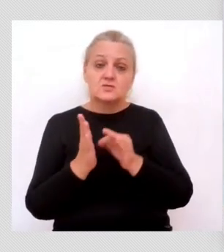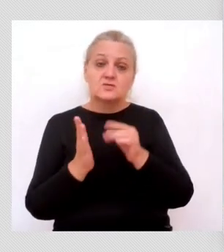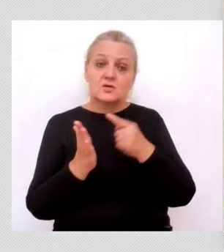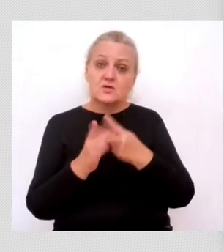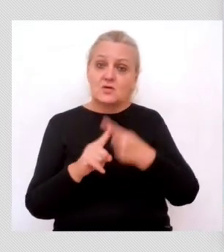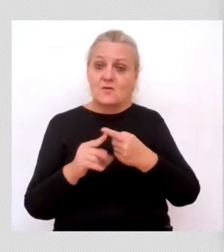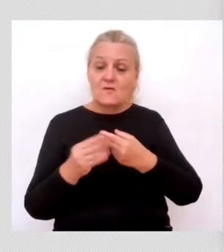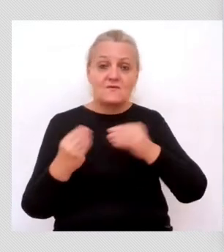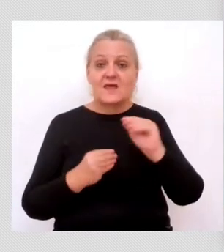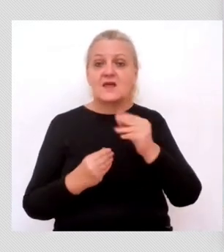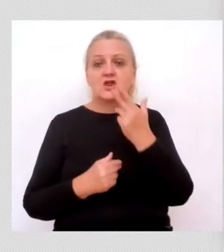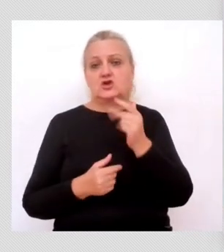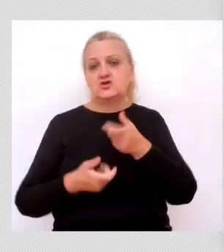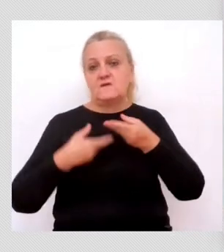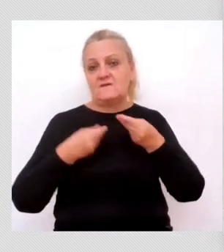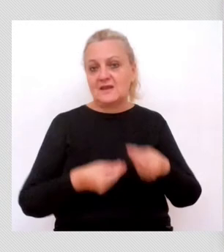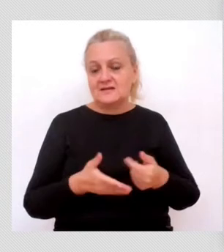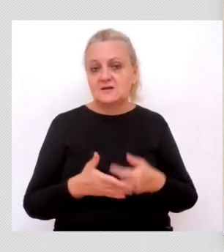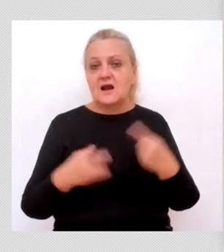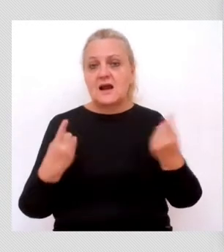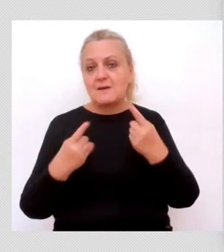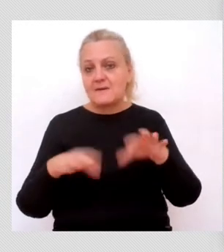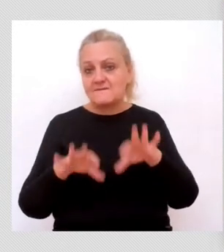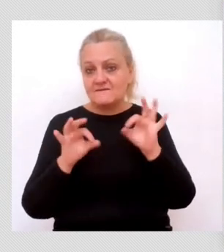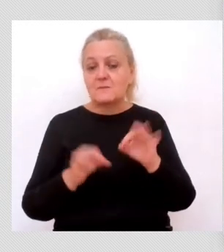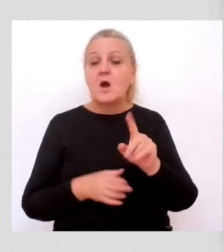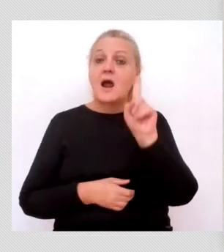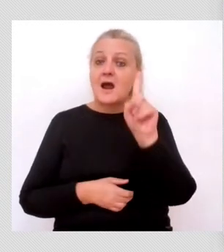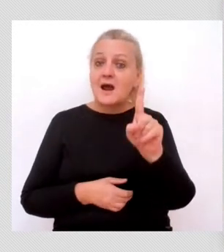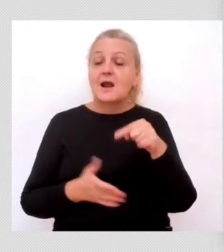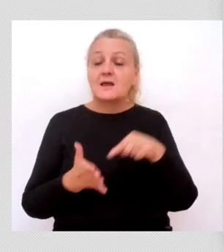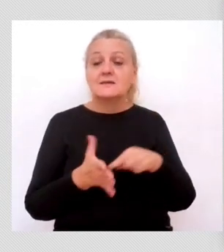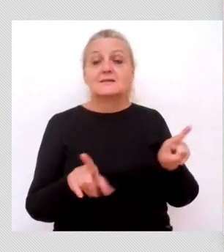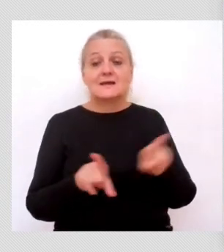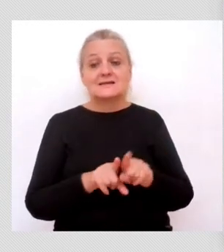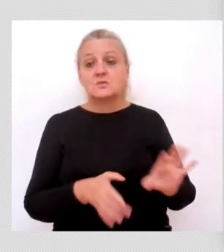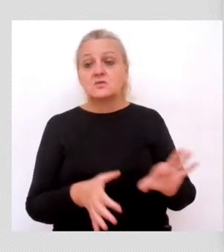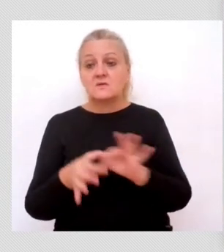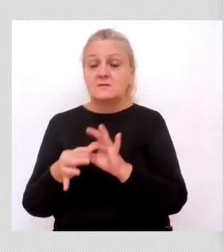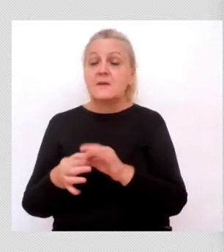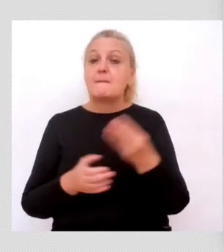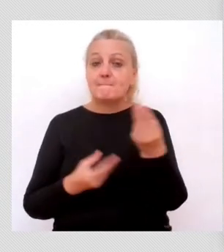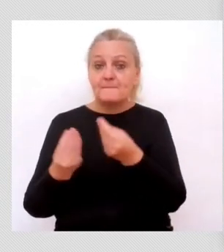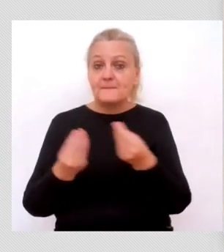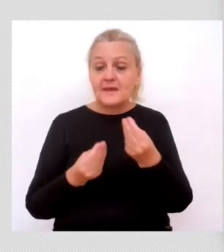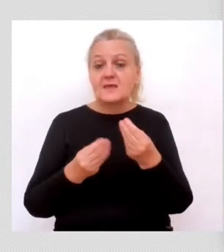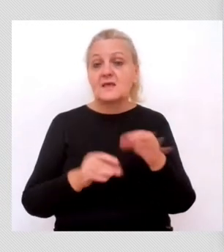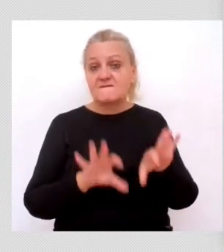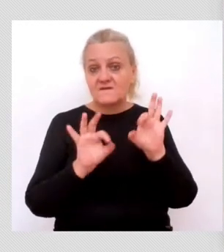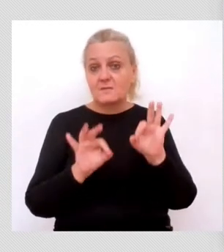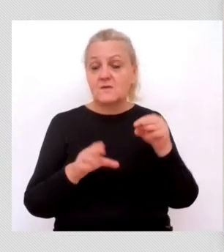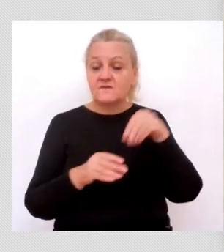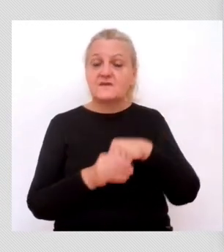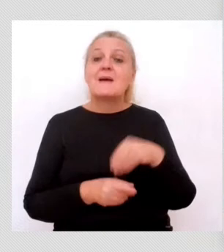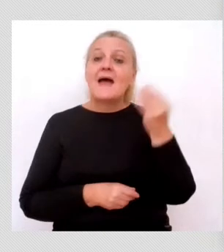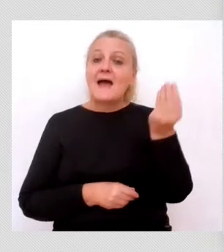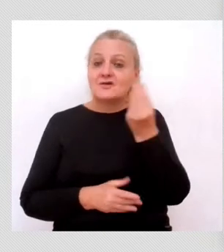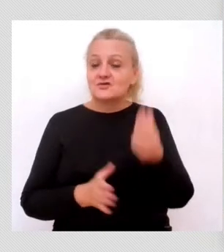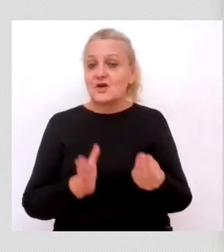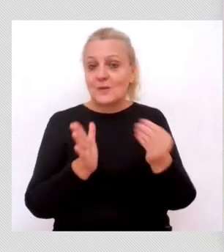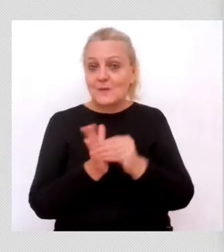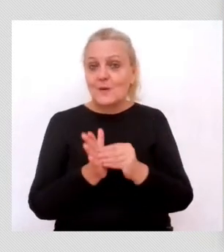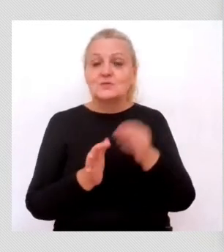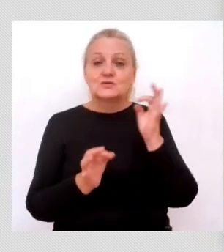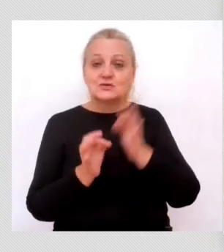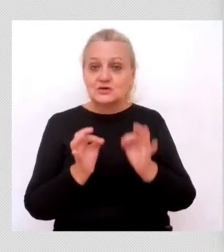tylko finansowanie kampanii wyborczych, ale on związany jest również i z pieniędzmi na wybory. A tak na marginesie jeszcze to jak